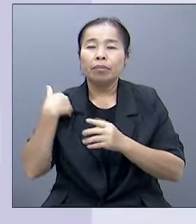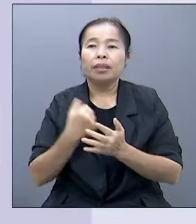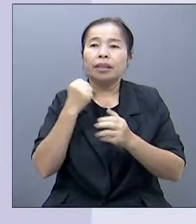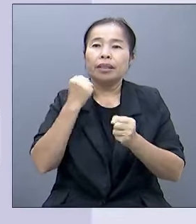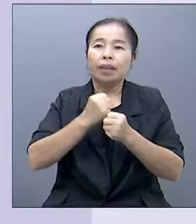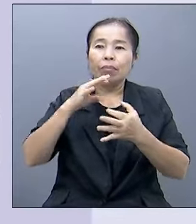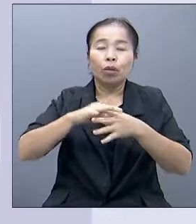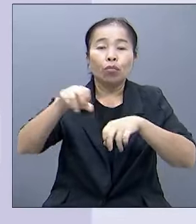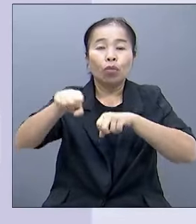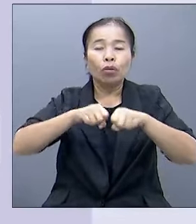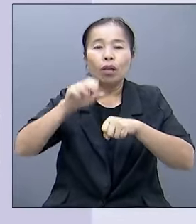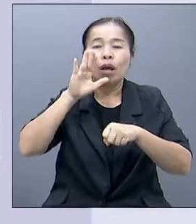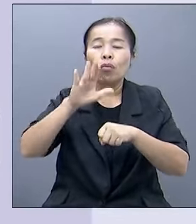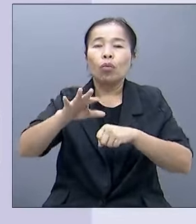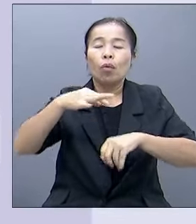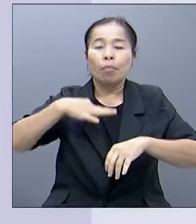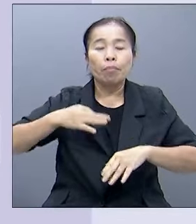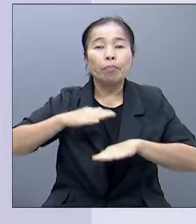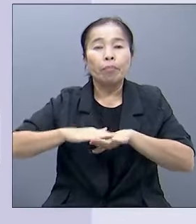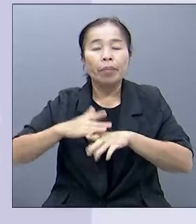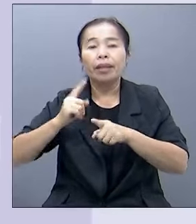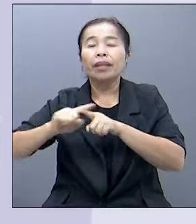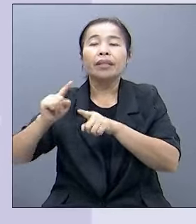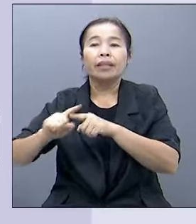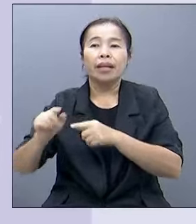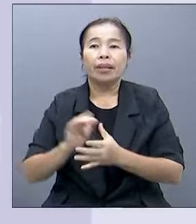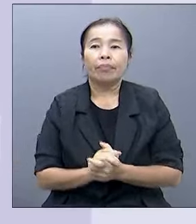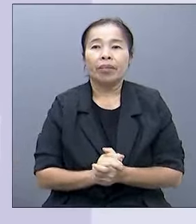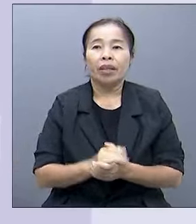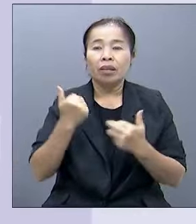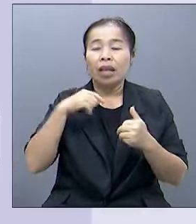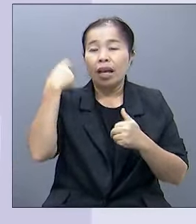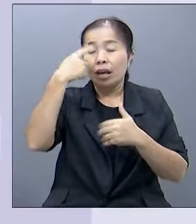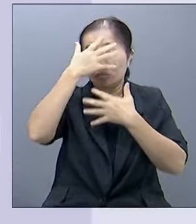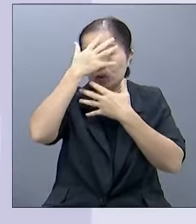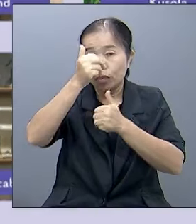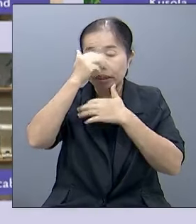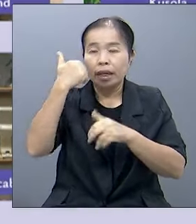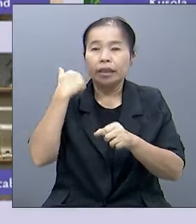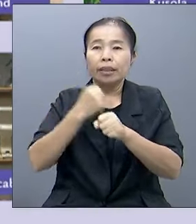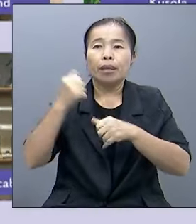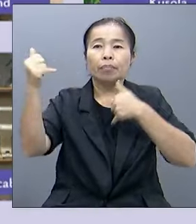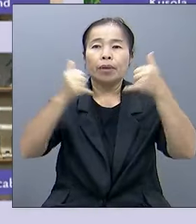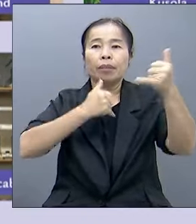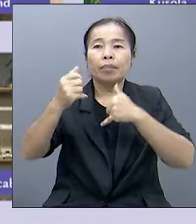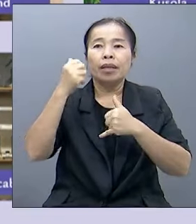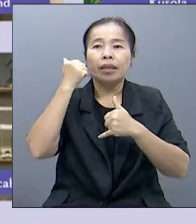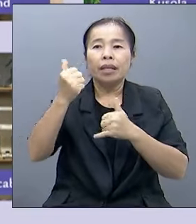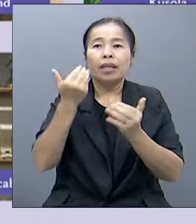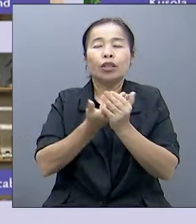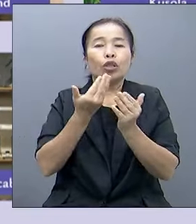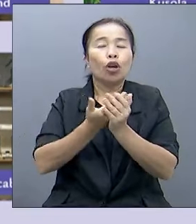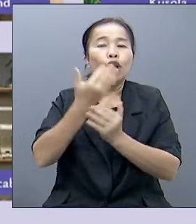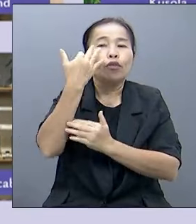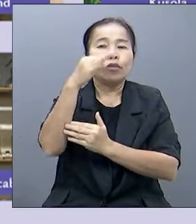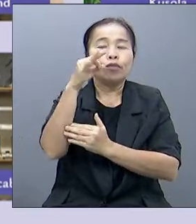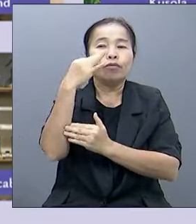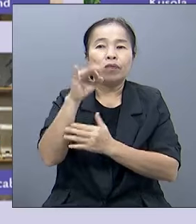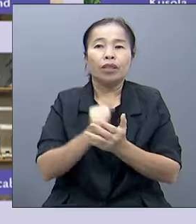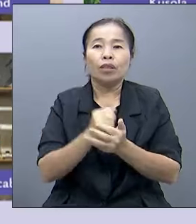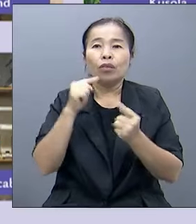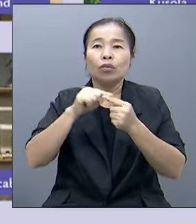เศษผ้าแล้วก็ผักตบอีกด้วยนะคะ สำหรับผู้ที่สนใจสามารถเข้าร่วมงานได้โดยไม่เสียค่าใช้จ่ายค่ะในงาน Use